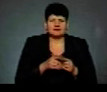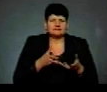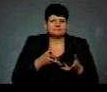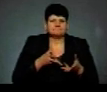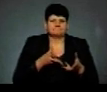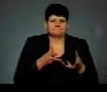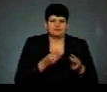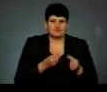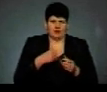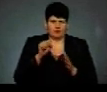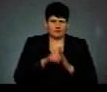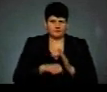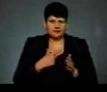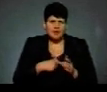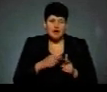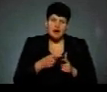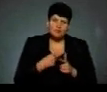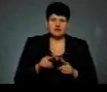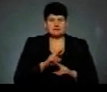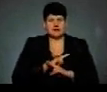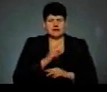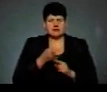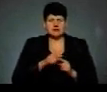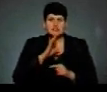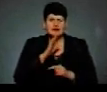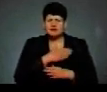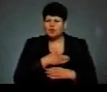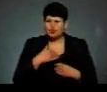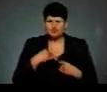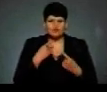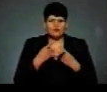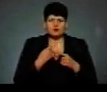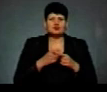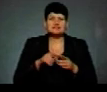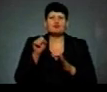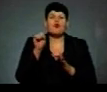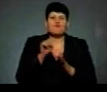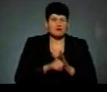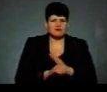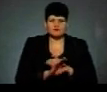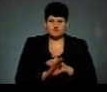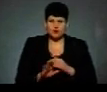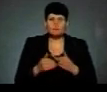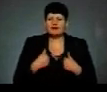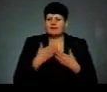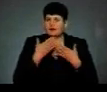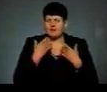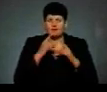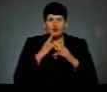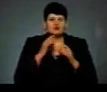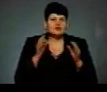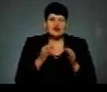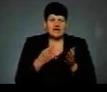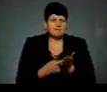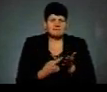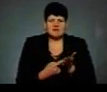спонукань, або до смерті цієї дівчинки. Я не хочу говорити про те, що це було вбивство, адже ми не маємо поки що ніяких